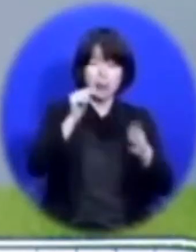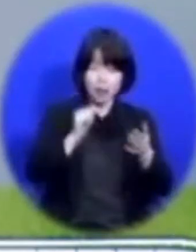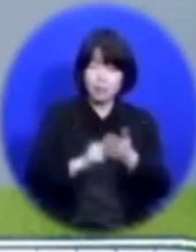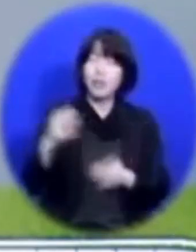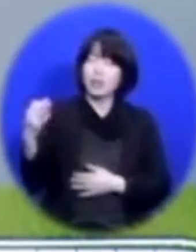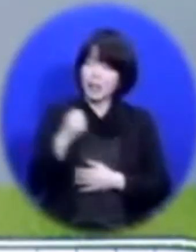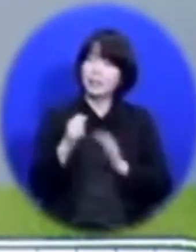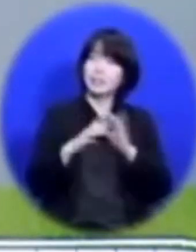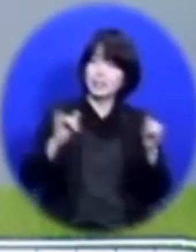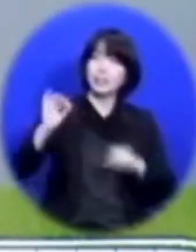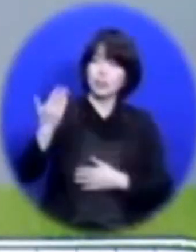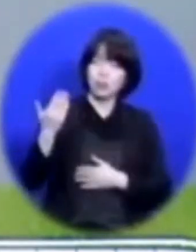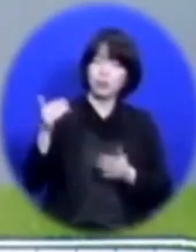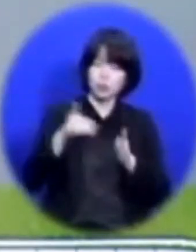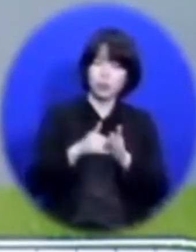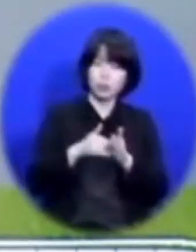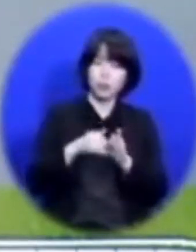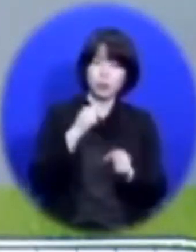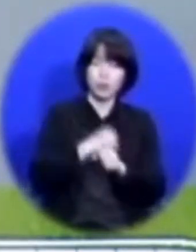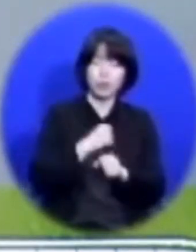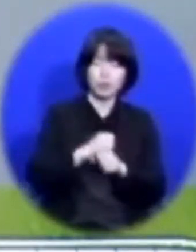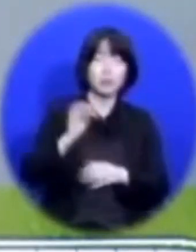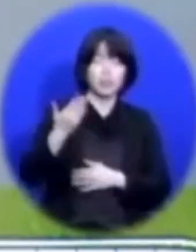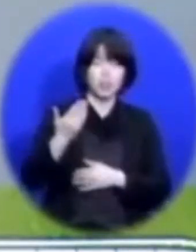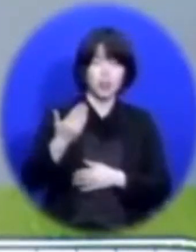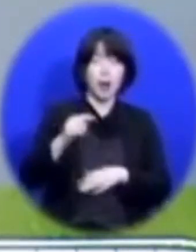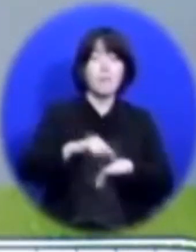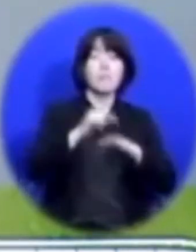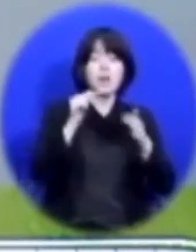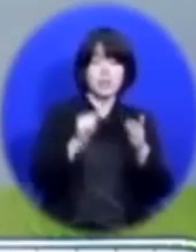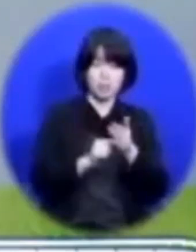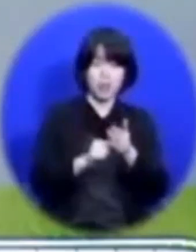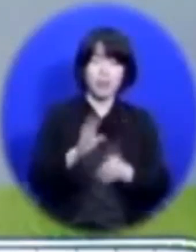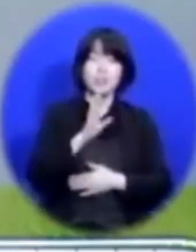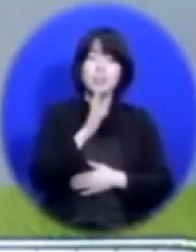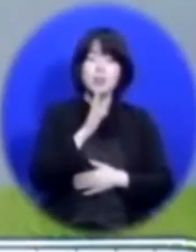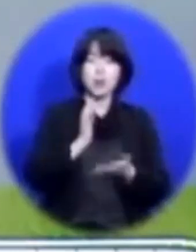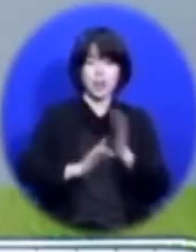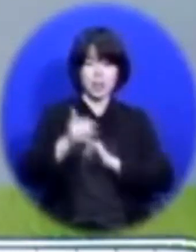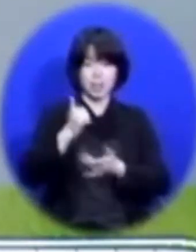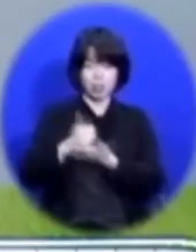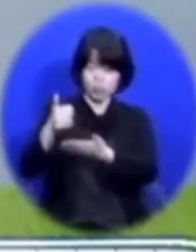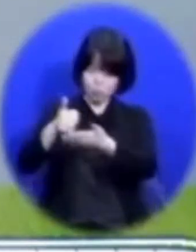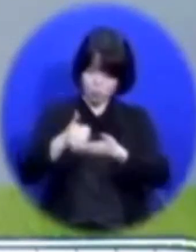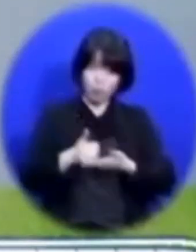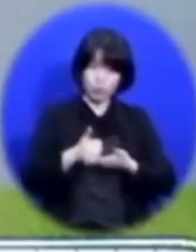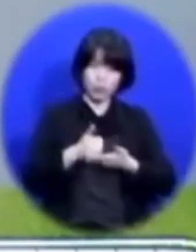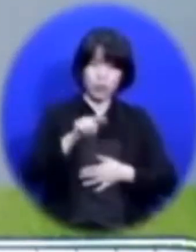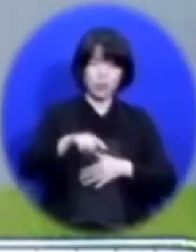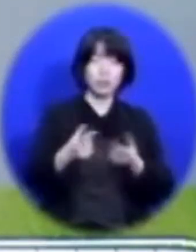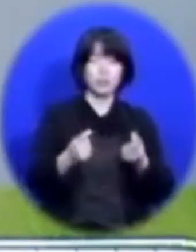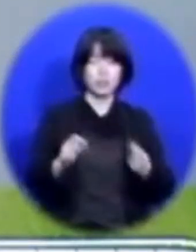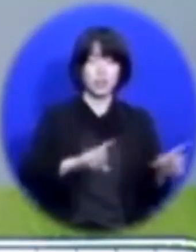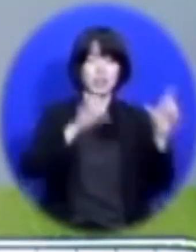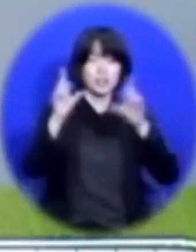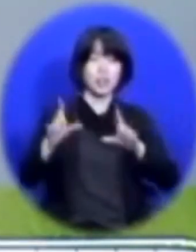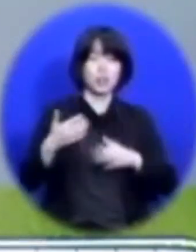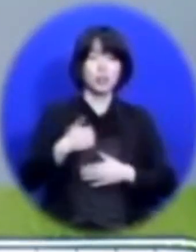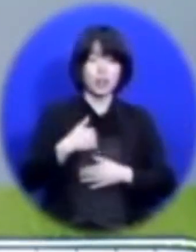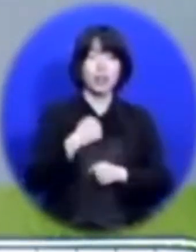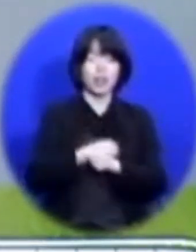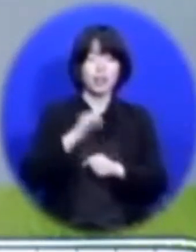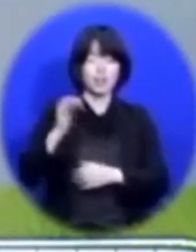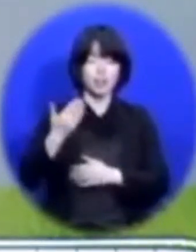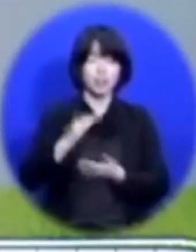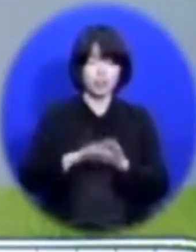속에모시는사람이되도록도와야한다.나는 회중이진정으로 예수님을마음과 삶에영접하도록해야한다."그는이러한생각을가지고